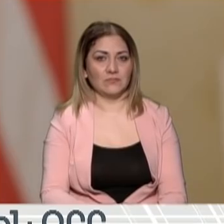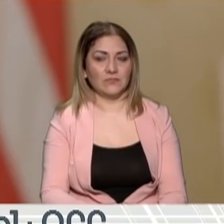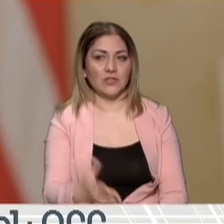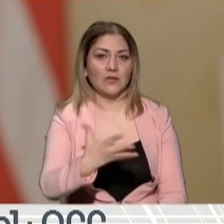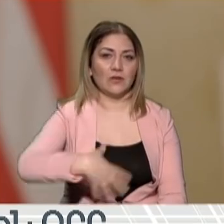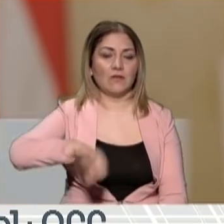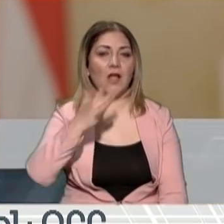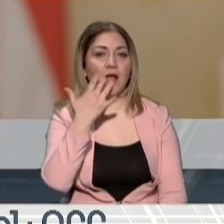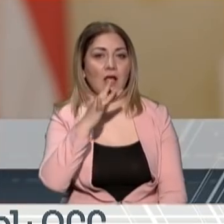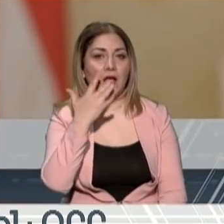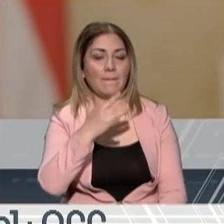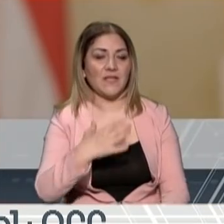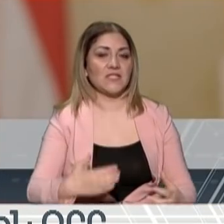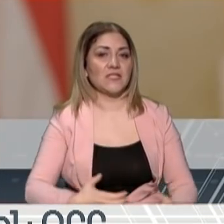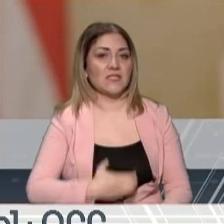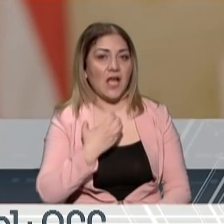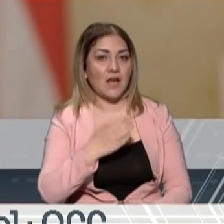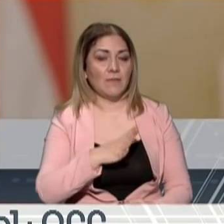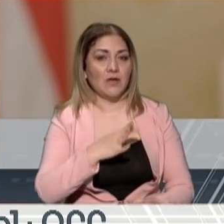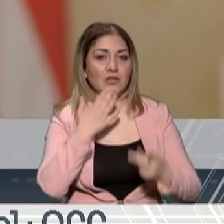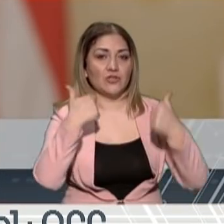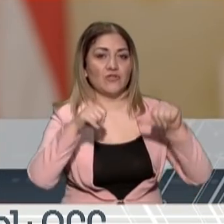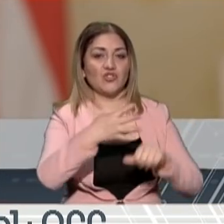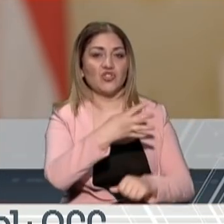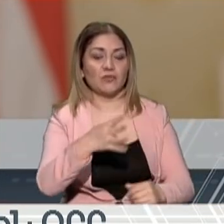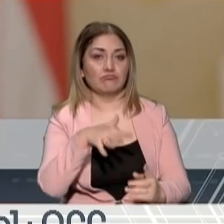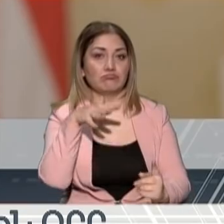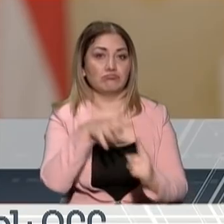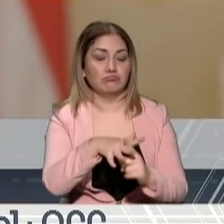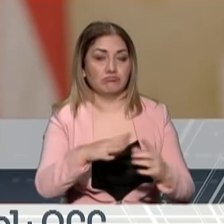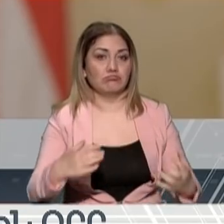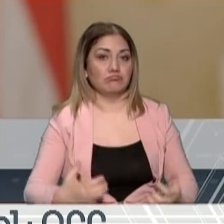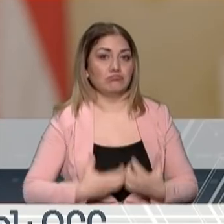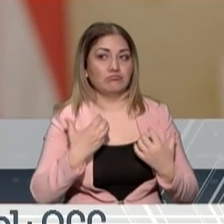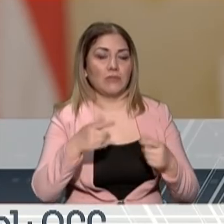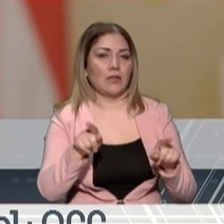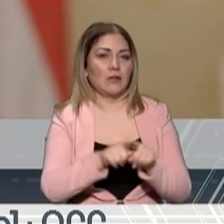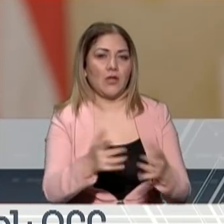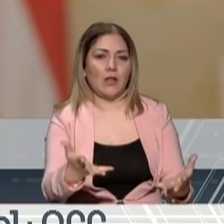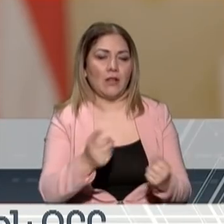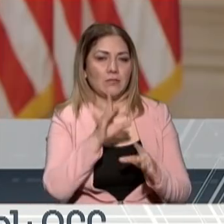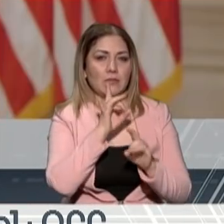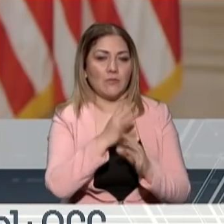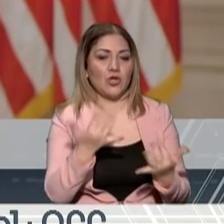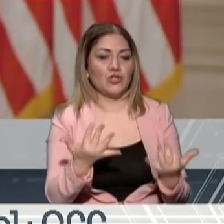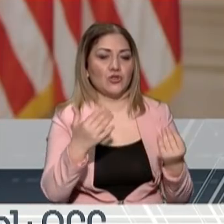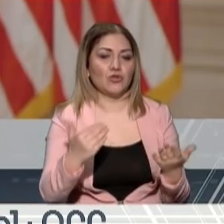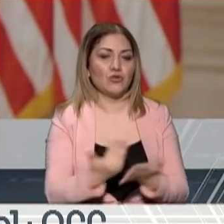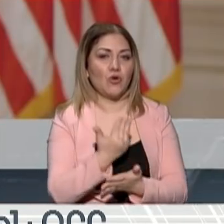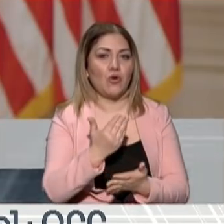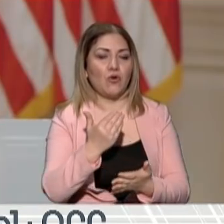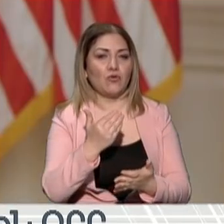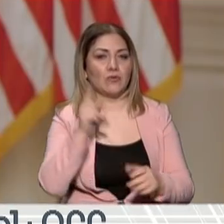capital. Բոլոր ամերիկացիները սարսափած էին կոնգրեսի շենքի վրա հարձակմամբ։ Դա երբեք չենք հանդուրժի։ Այսօր մենք անցկացնենք նոր